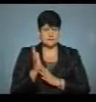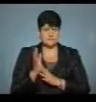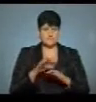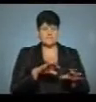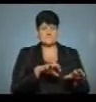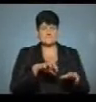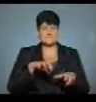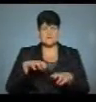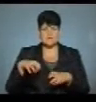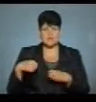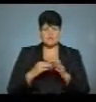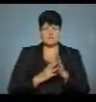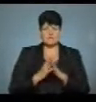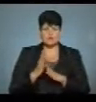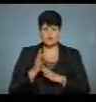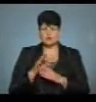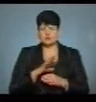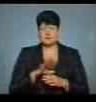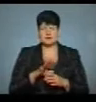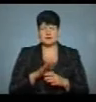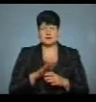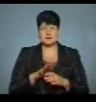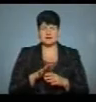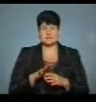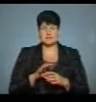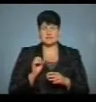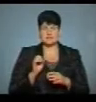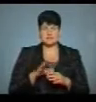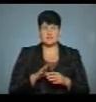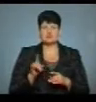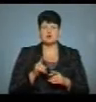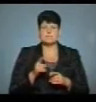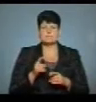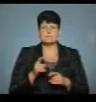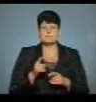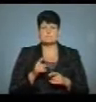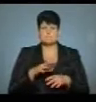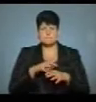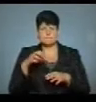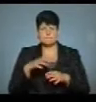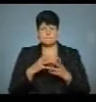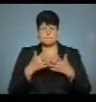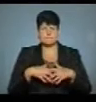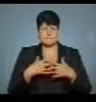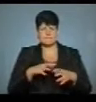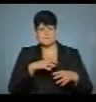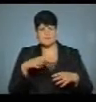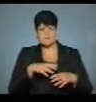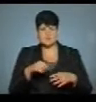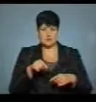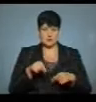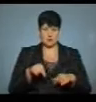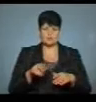Витягаємо водорослі, і щоб не забивало ті шланги, які машина буде качати. Щоб було чисто на мулі, ми будемо заливати